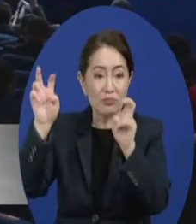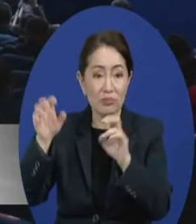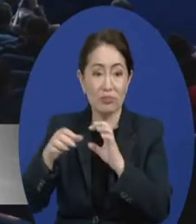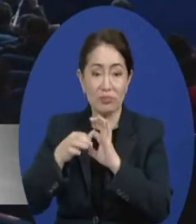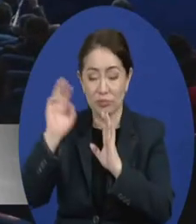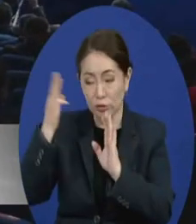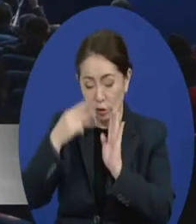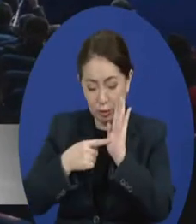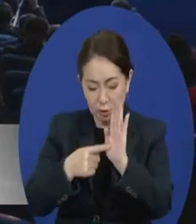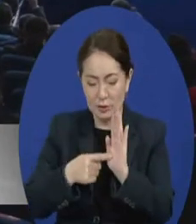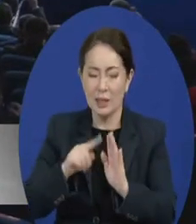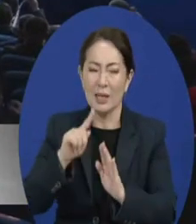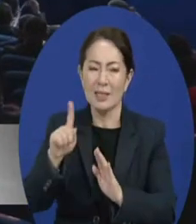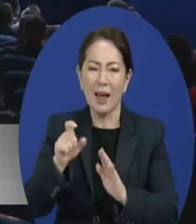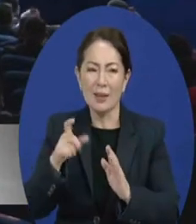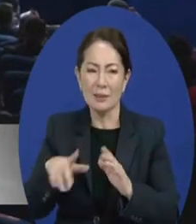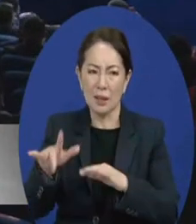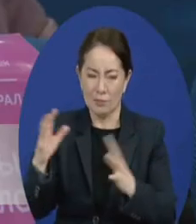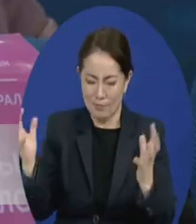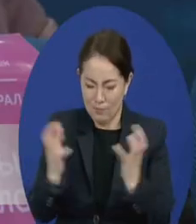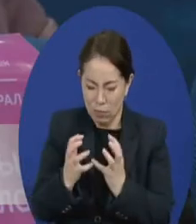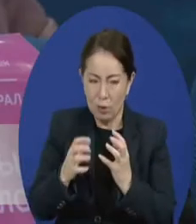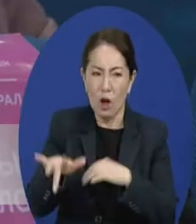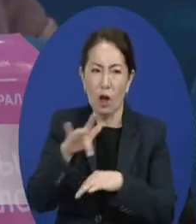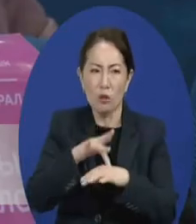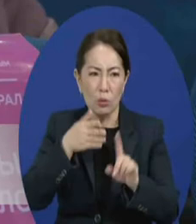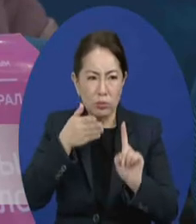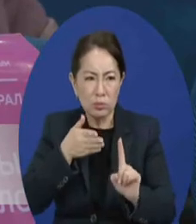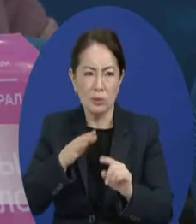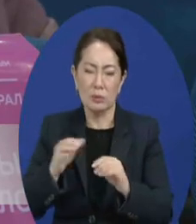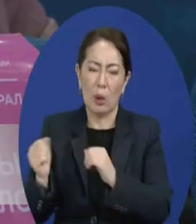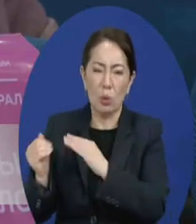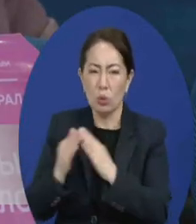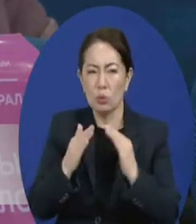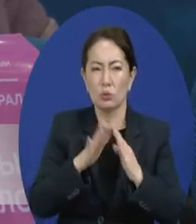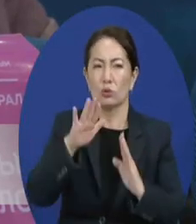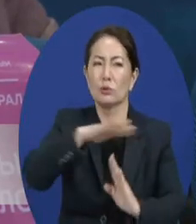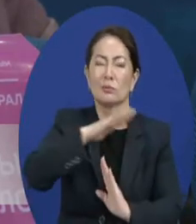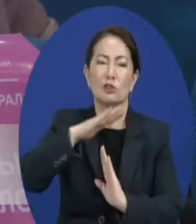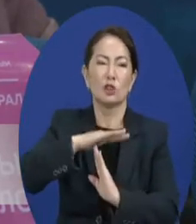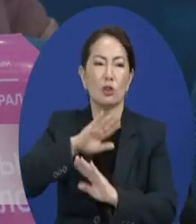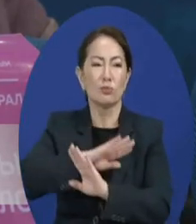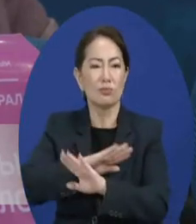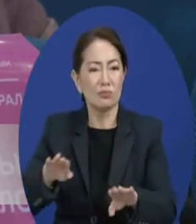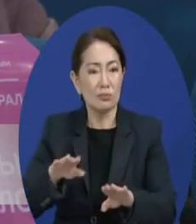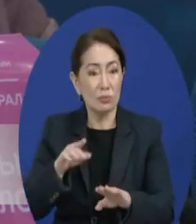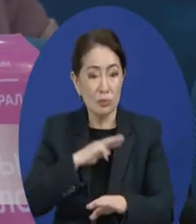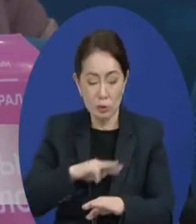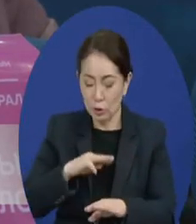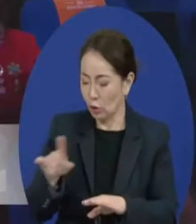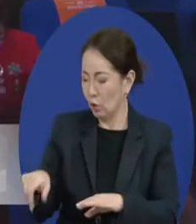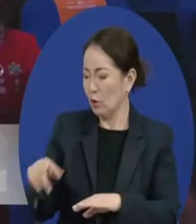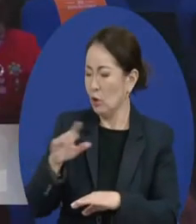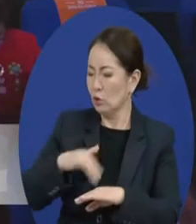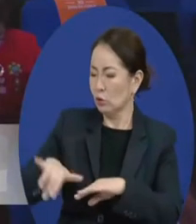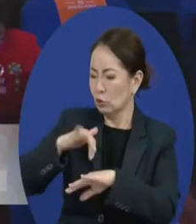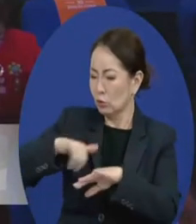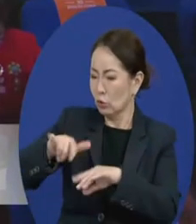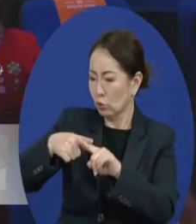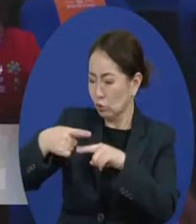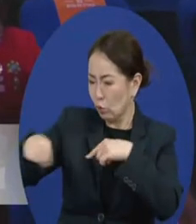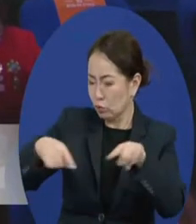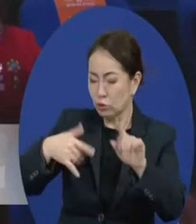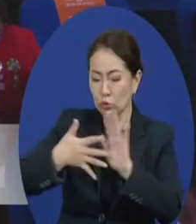байна. Зах зээл үйлдвэрлэн төвлөрсөн, төв рүүгээ чиглэсэн нүүдлийг зогсоохын тулд хотоо тэлж, нийслэл орон нутагт төсвийн эрх мэдлийг